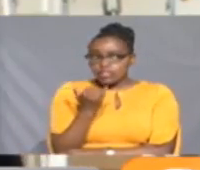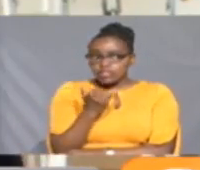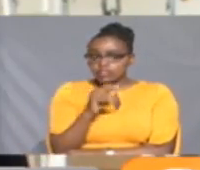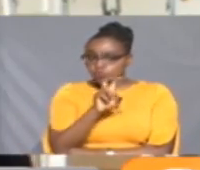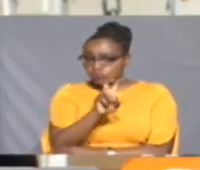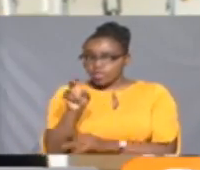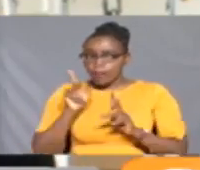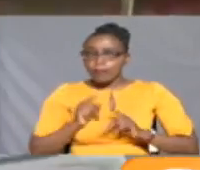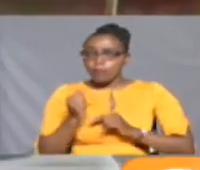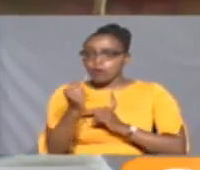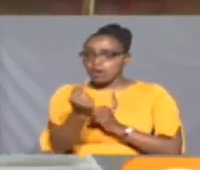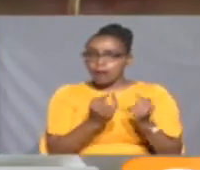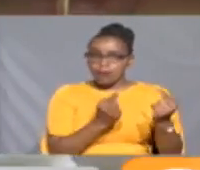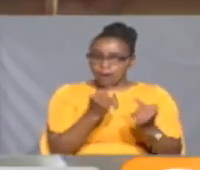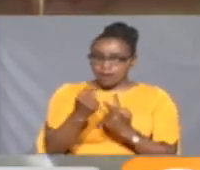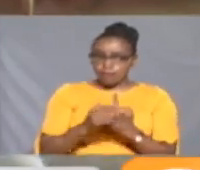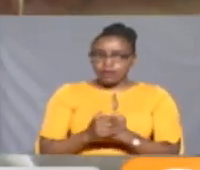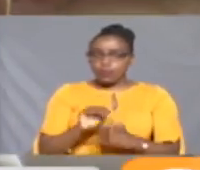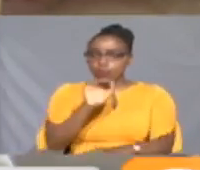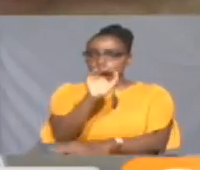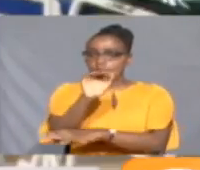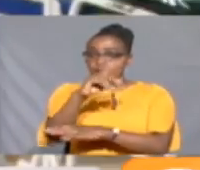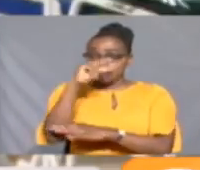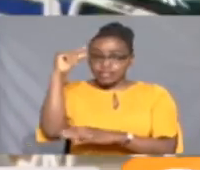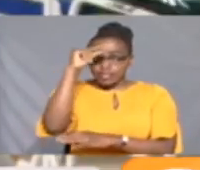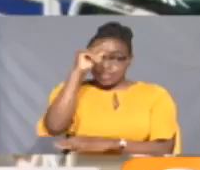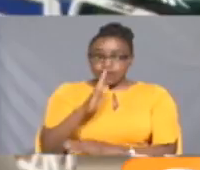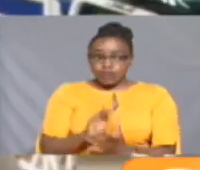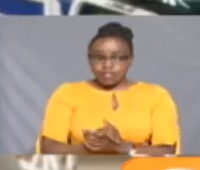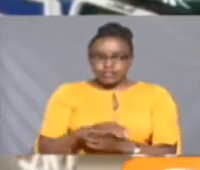watu wanakuja. And we are asking the governor